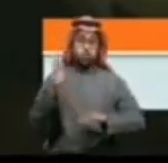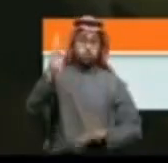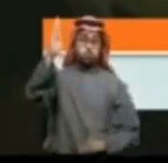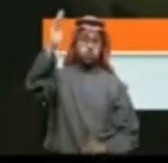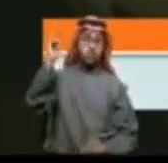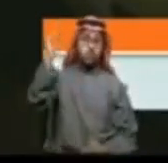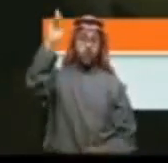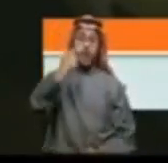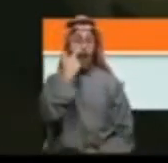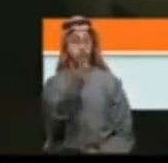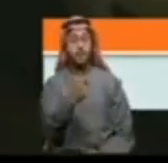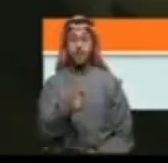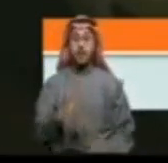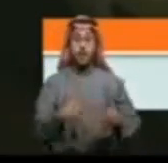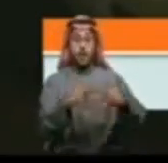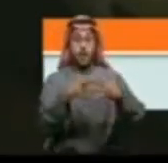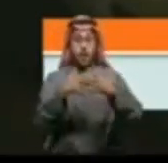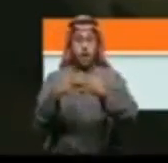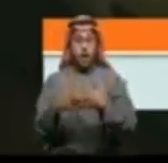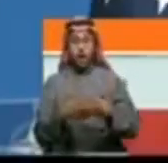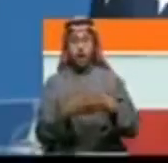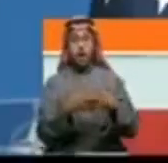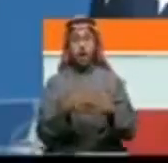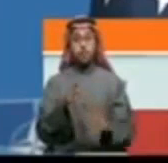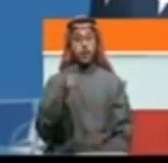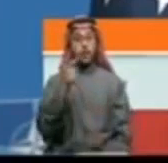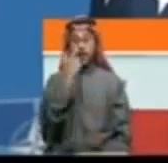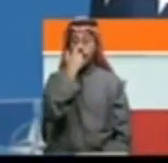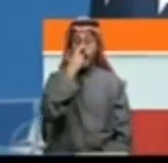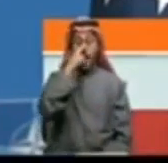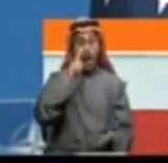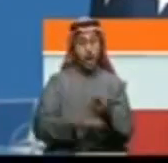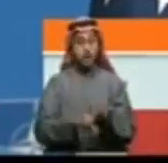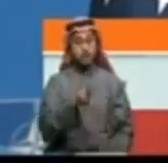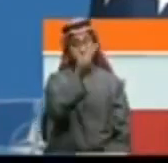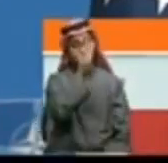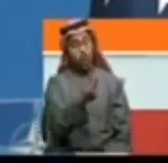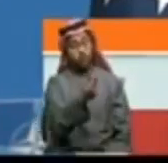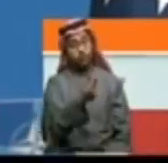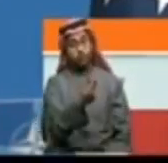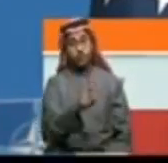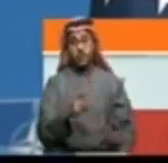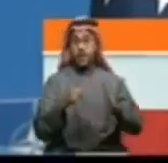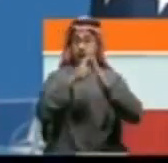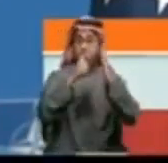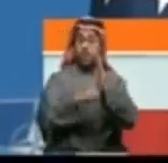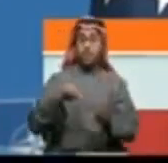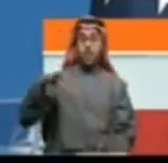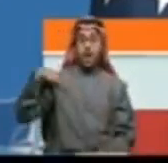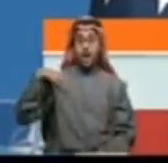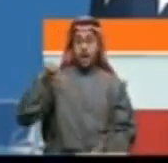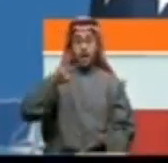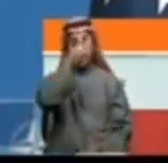أن بلاده لن تقف موقف المتفرج وهي تشاهد السياسات المدمرة للنظام الإيراني